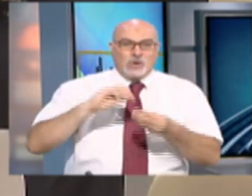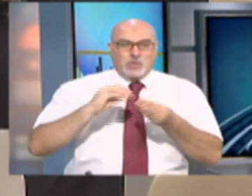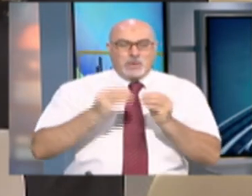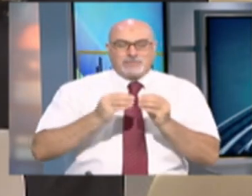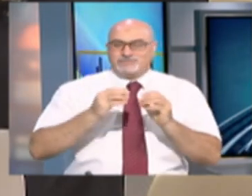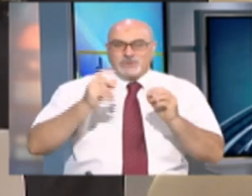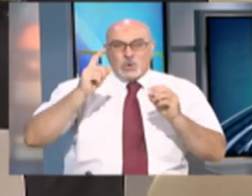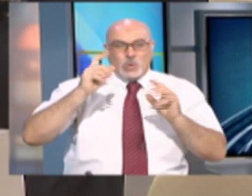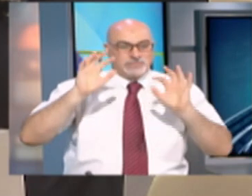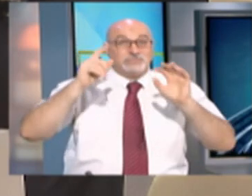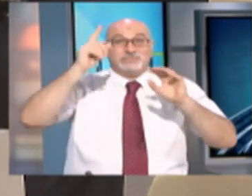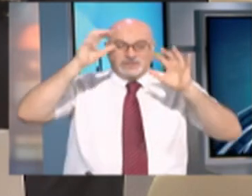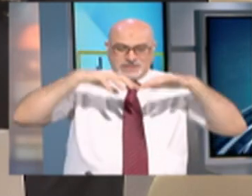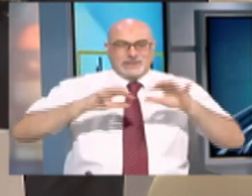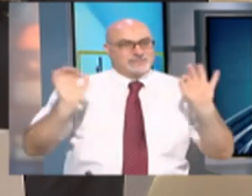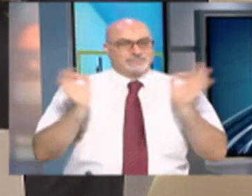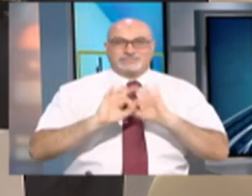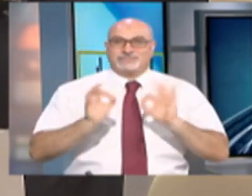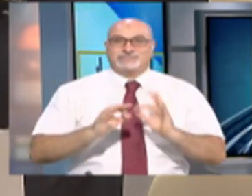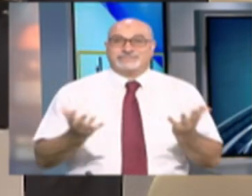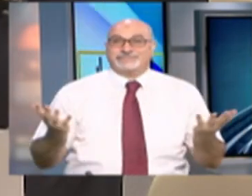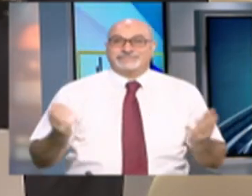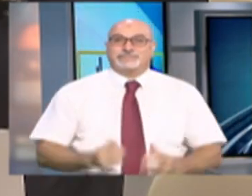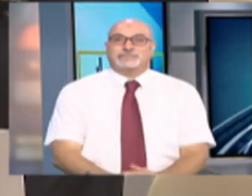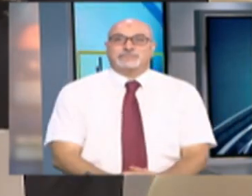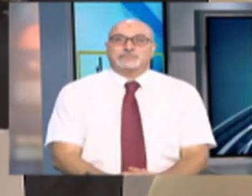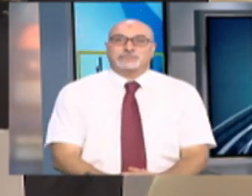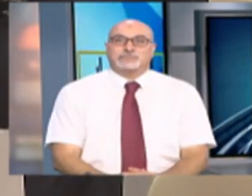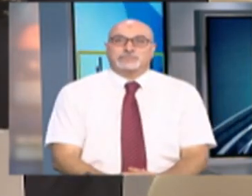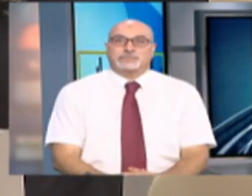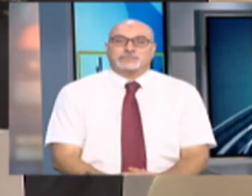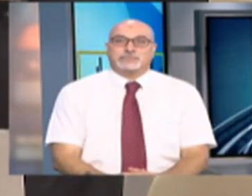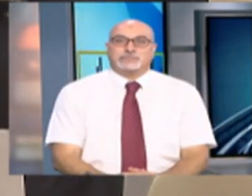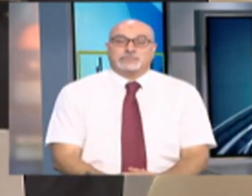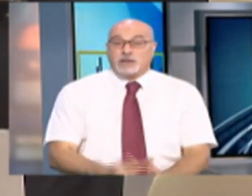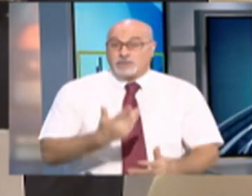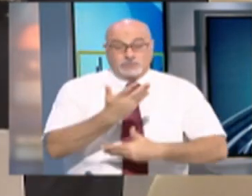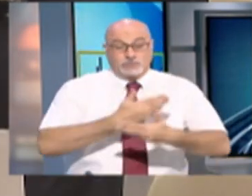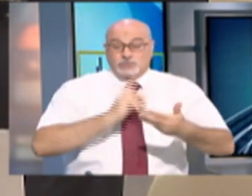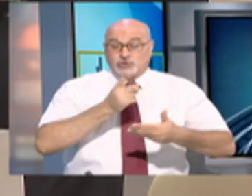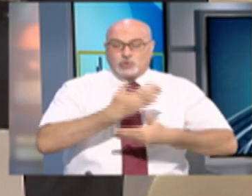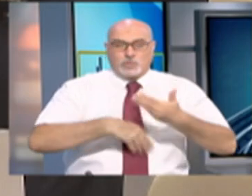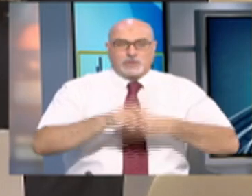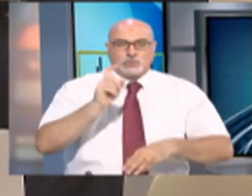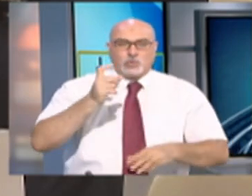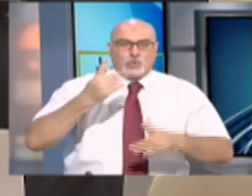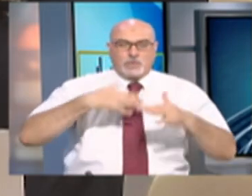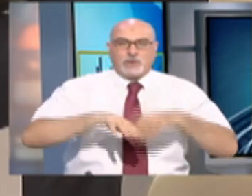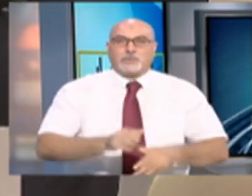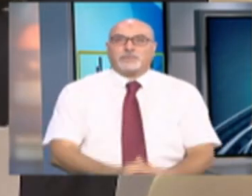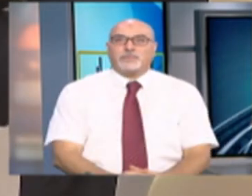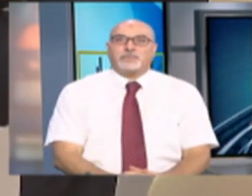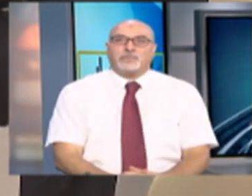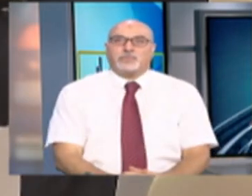أصبحت ما تفيدش المواطن في ما شرب. لأن حاجة اللي